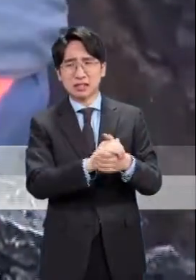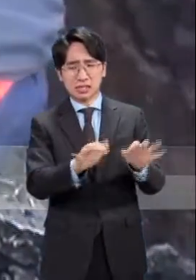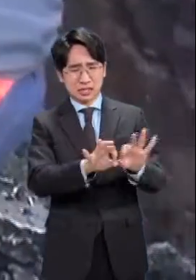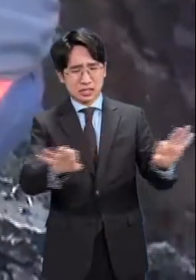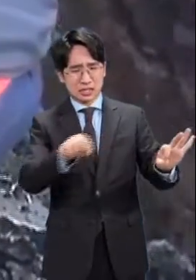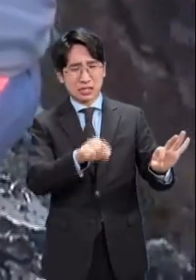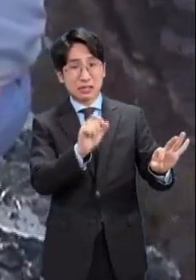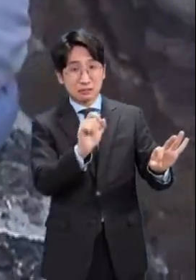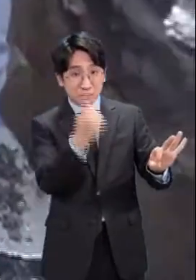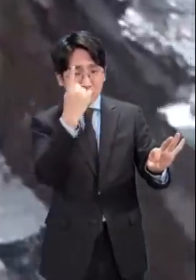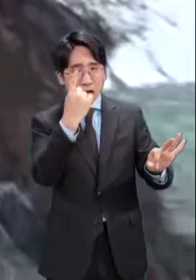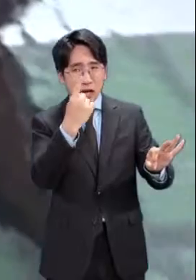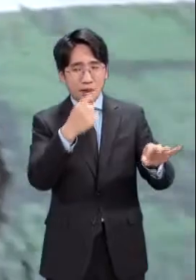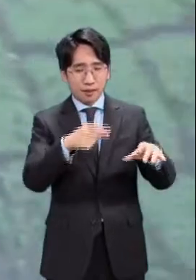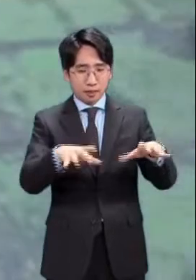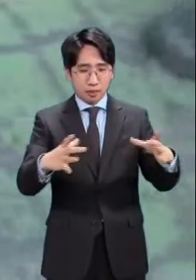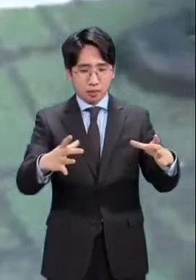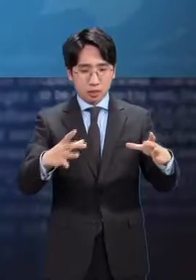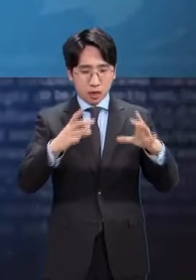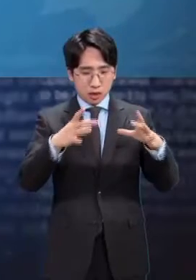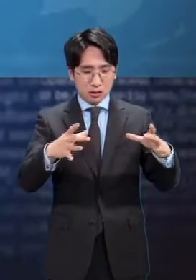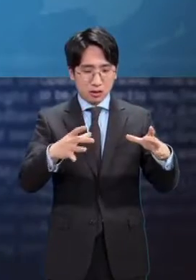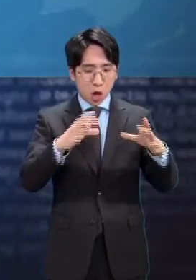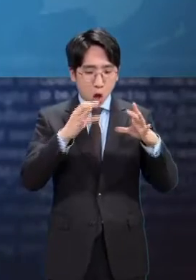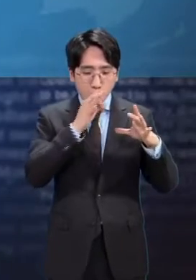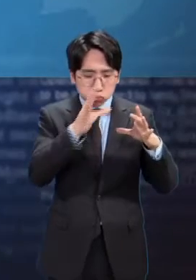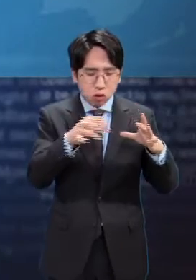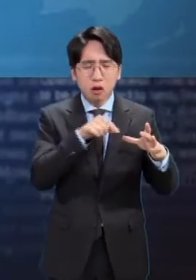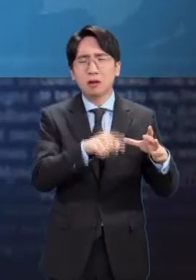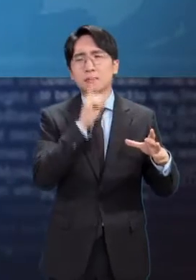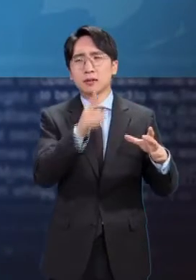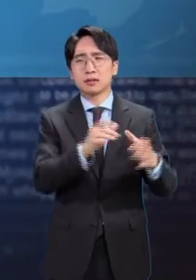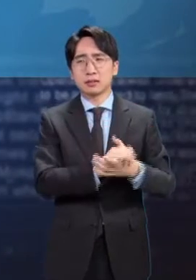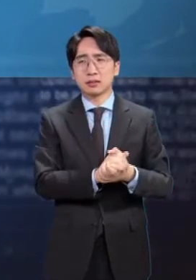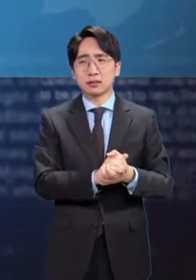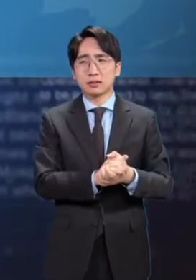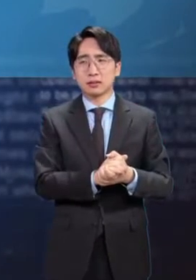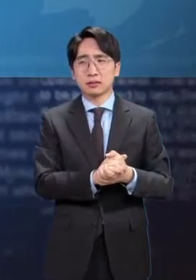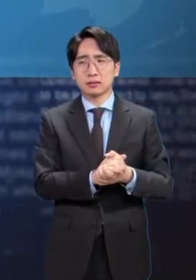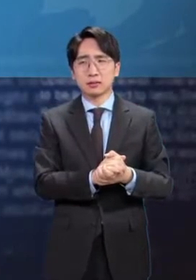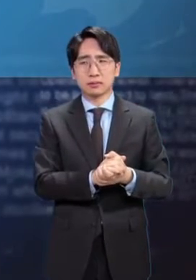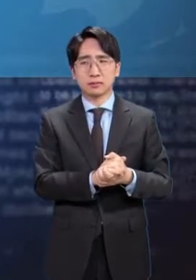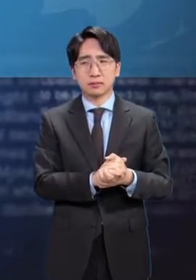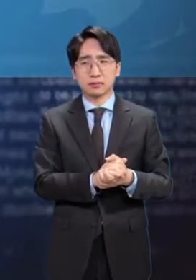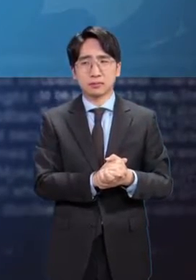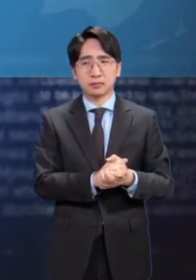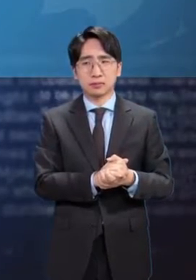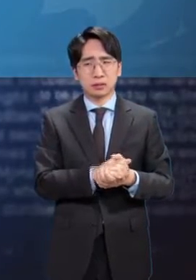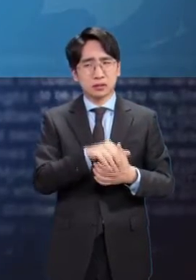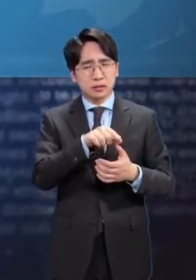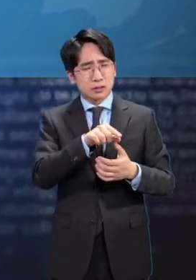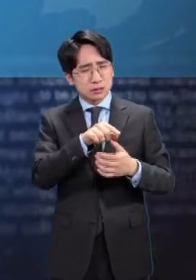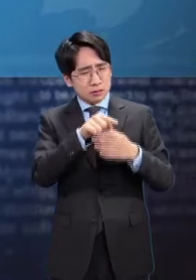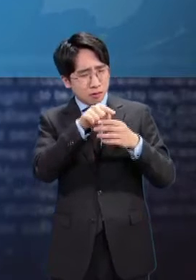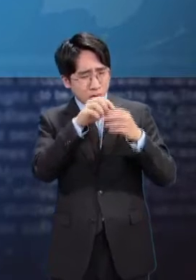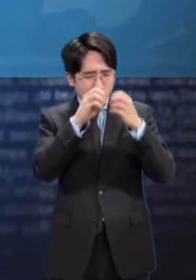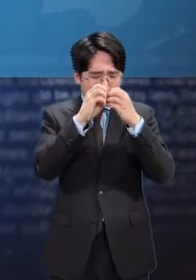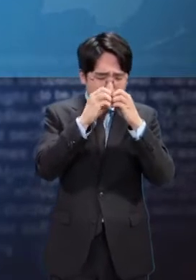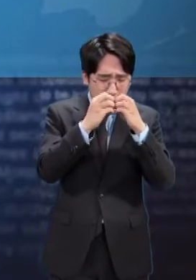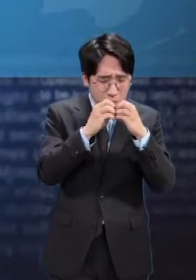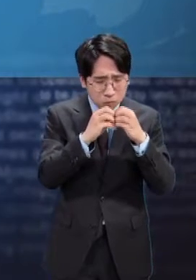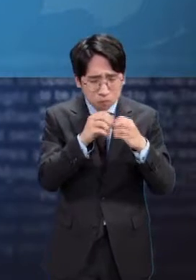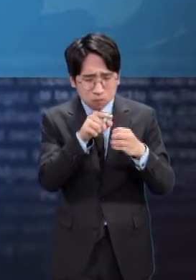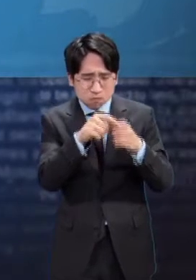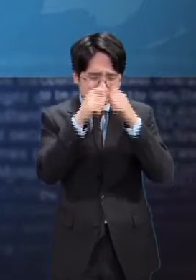생겼을 가능성이 있다고 분석합니다. 어디가 공사가 부실해가지고 이음매가 부실해서 거기서 된지는 아마